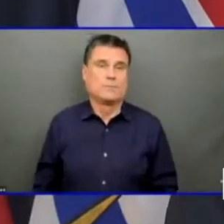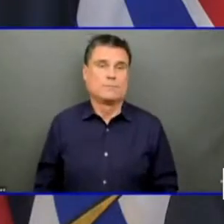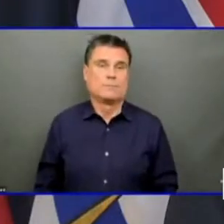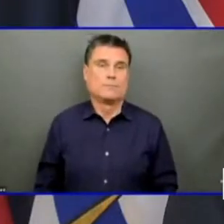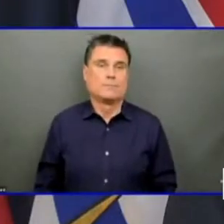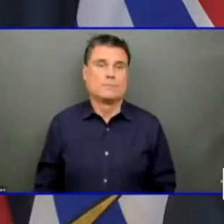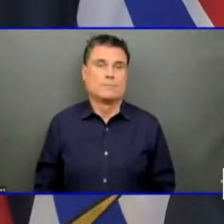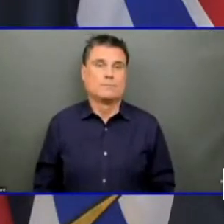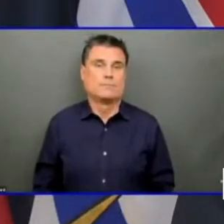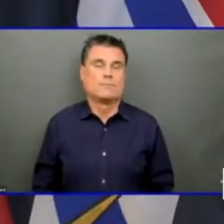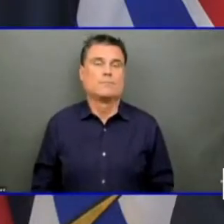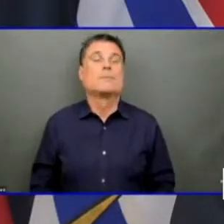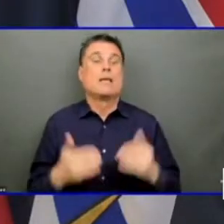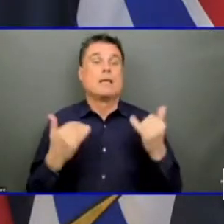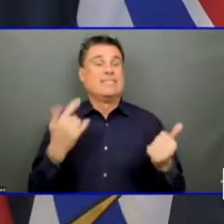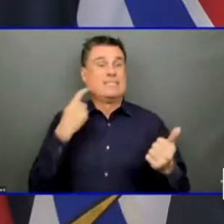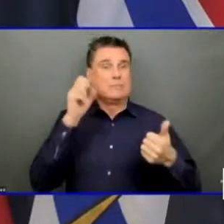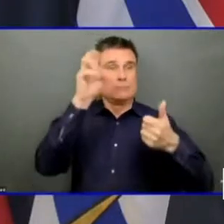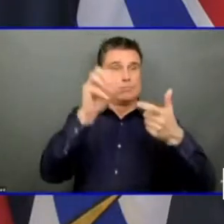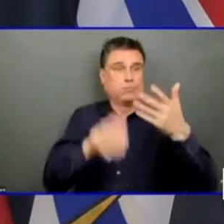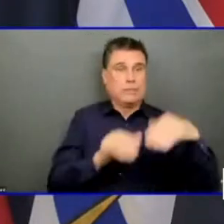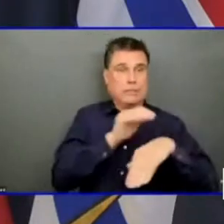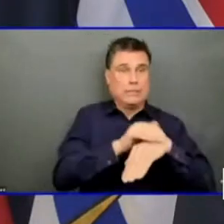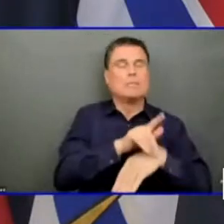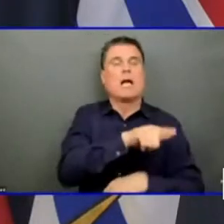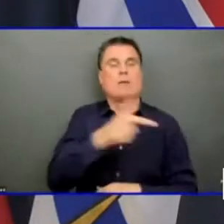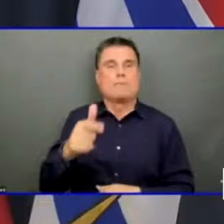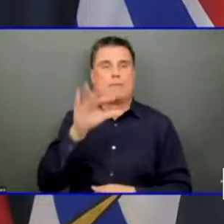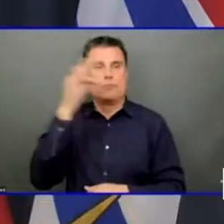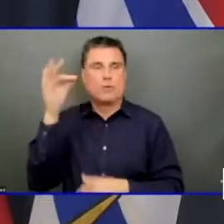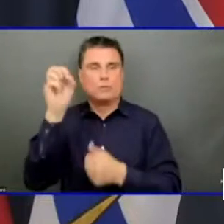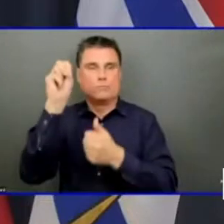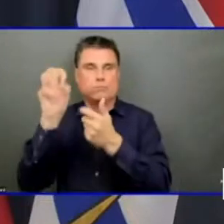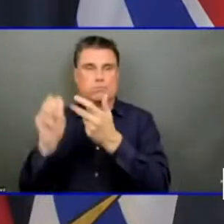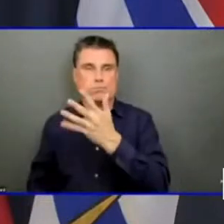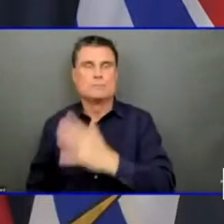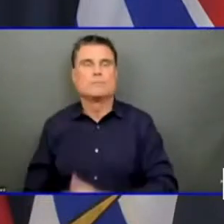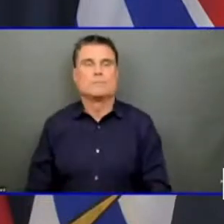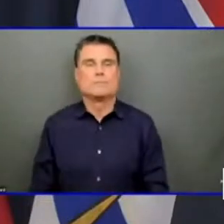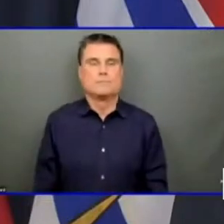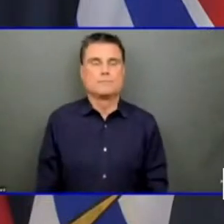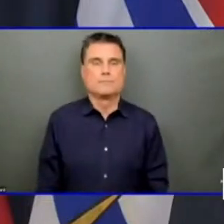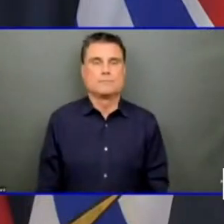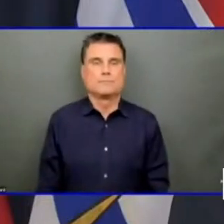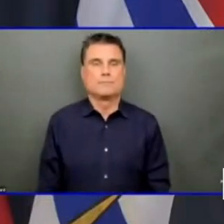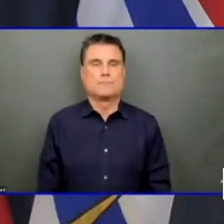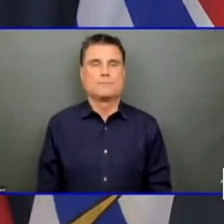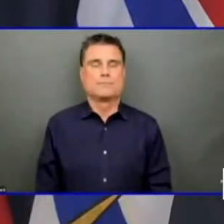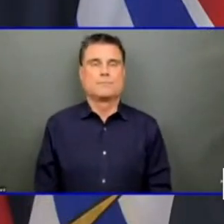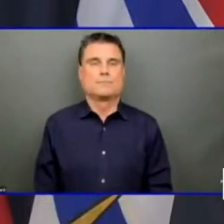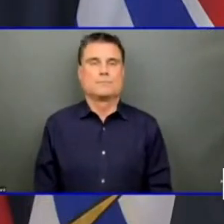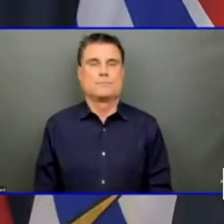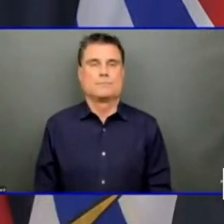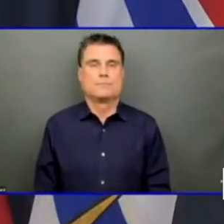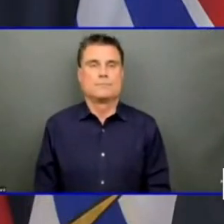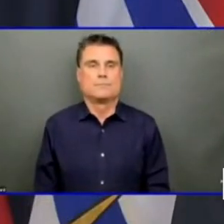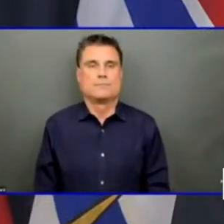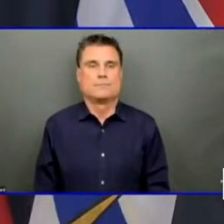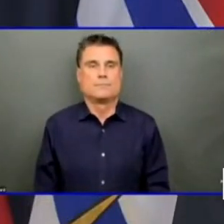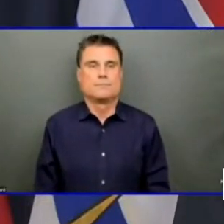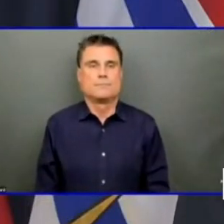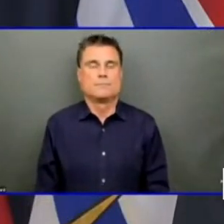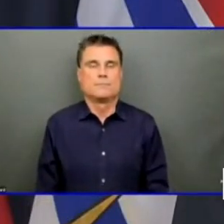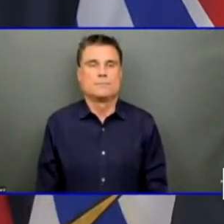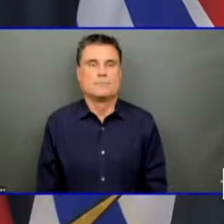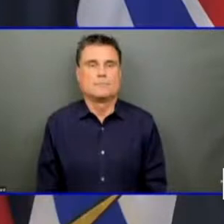了，我们已经看到了隧道的曙光了，马上就隧道的尽头的灯光我们都看